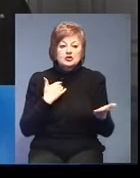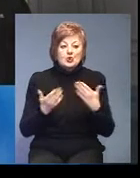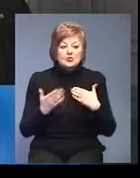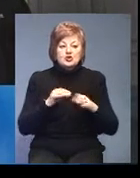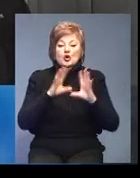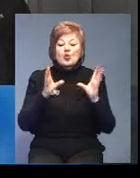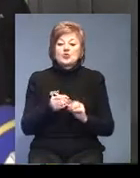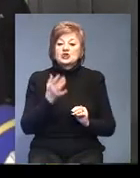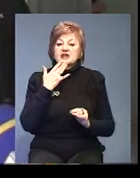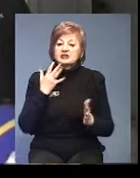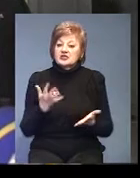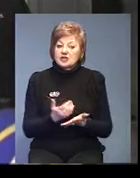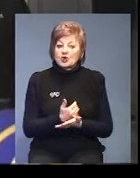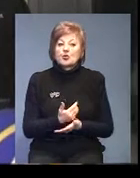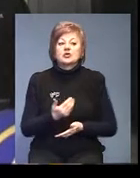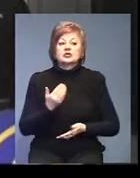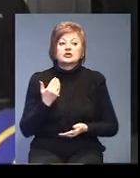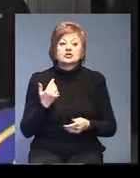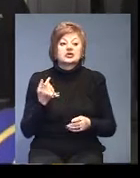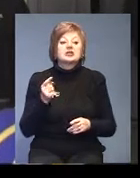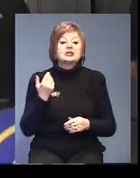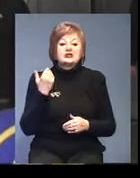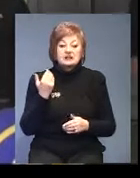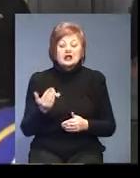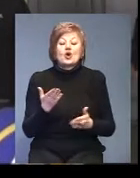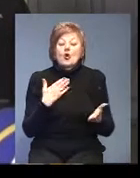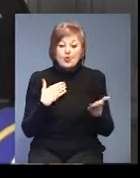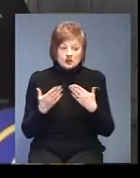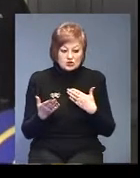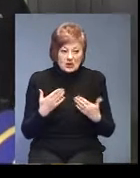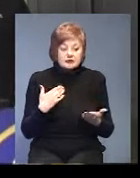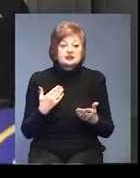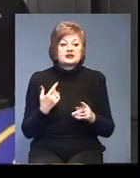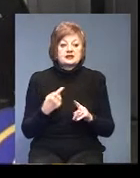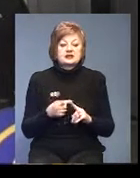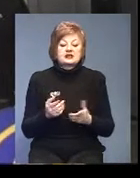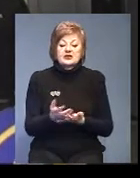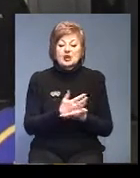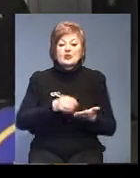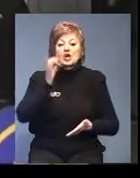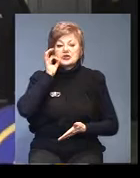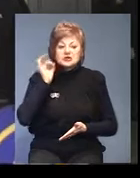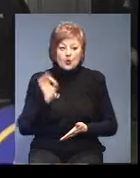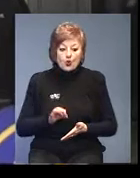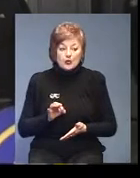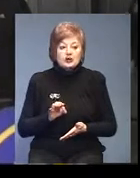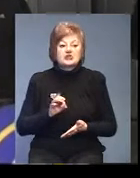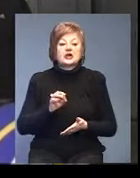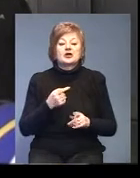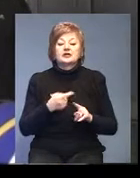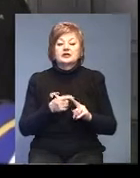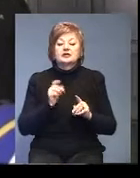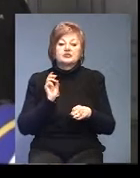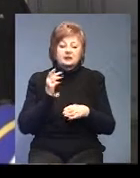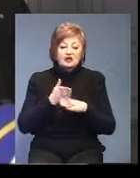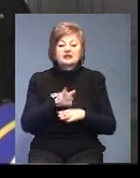спільний язик. Ты, твоя работа заключается в том, что ты общался, находил для себя что-то новое, набирался опыта, расследовал какие-то там преступления,